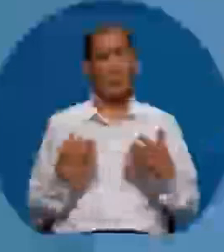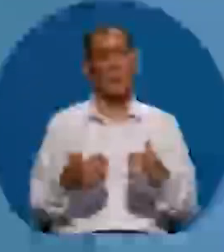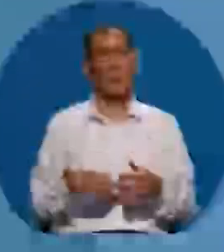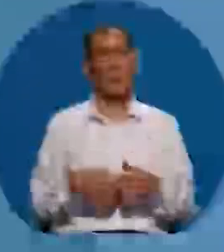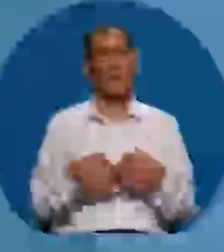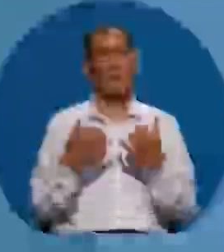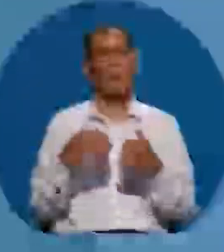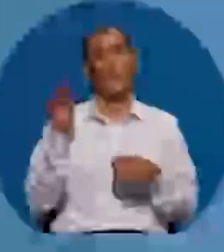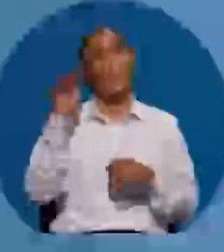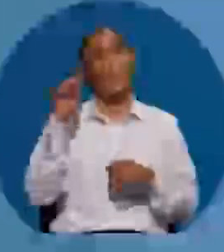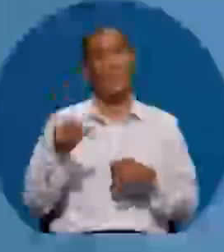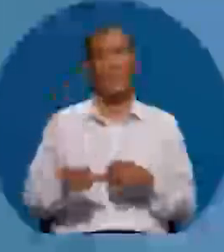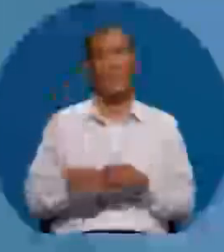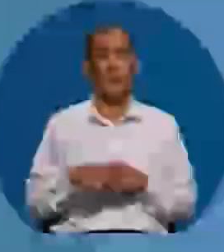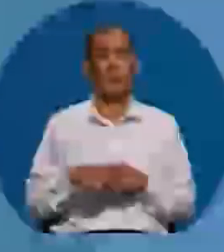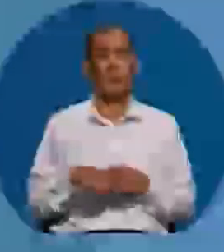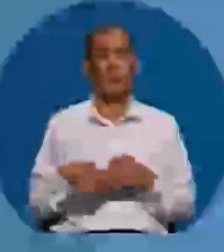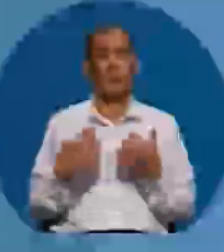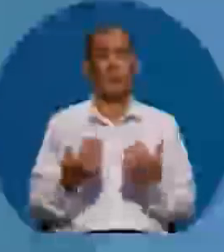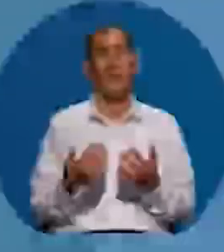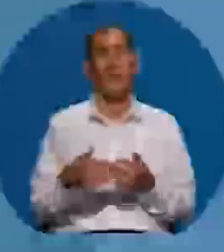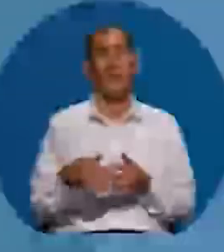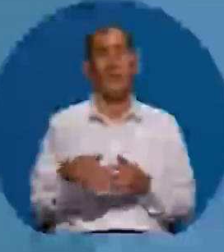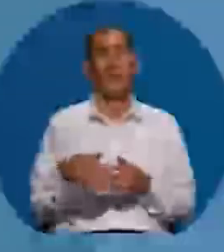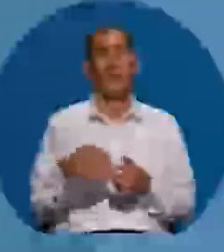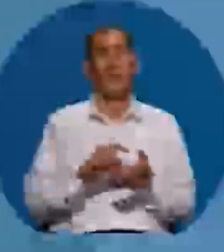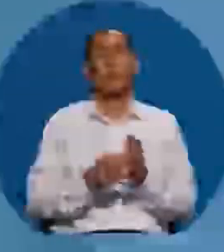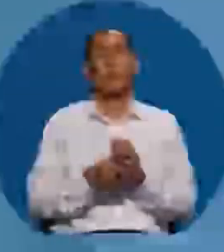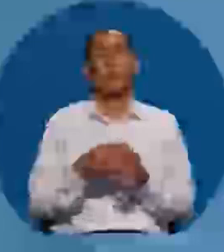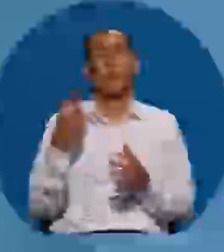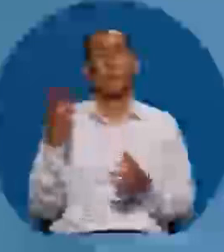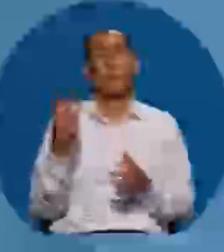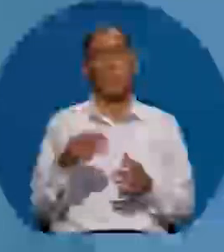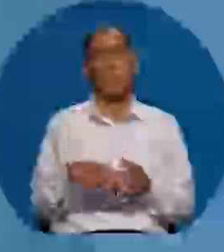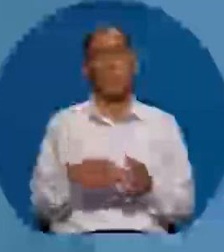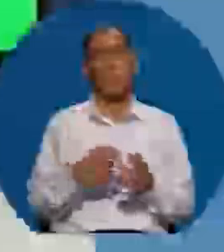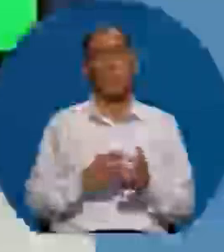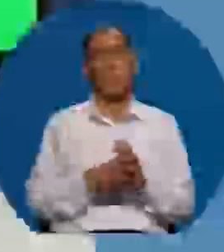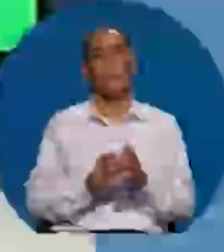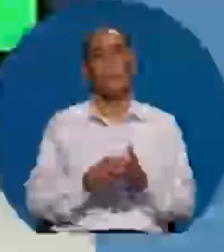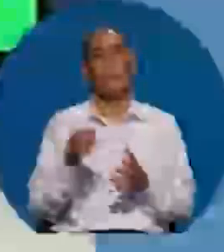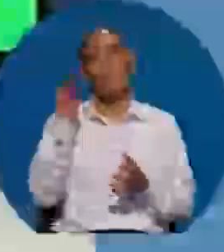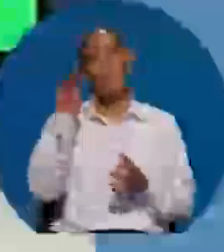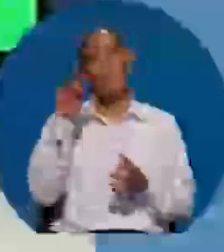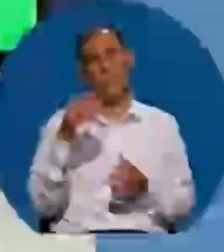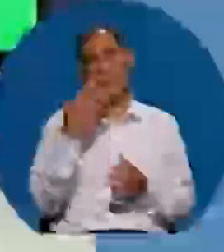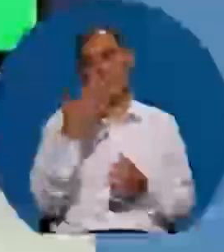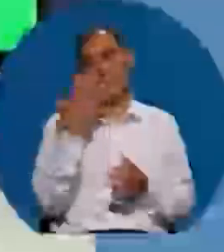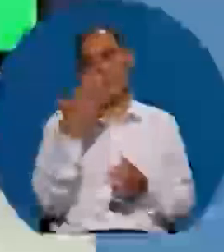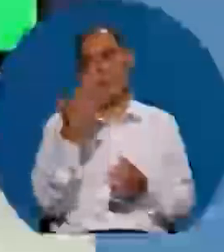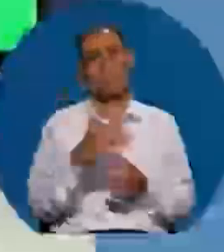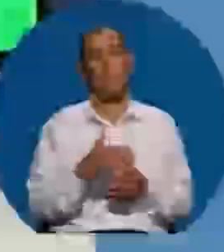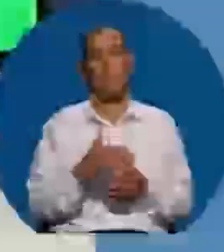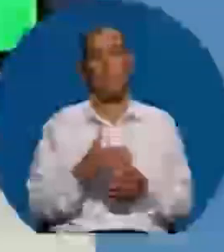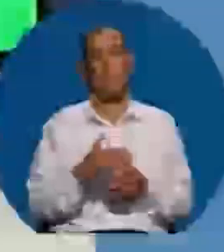Ассаламу алейкум, азиз оқушылар. Хазіргі сабағымыз 3-ші класс оқу сабағы. Бүгінгі сабақтағы